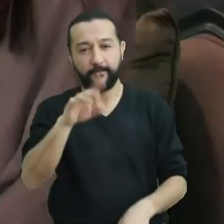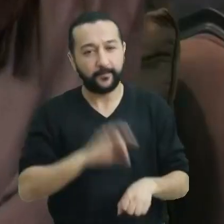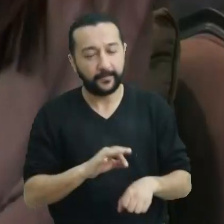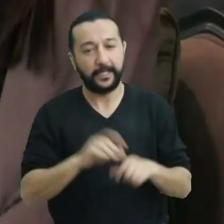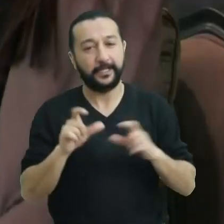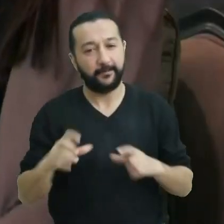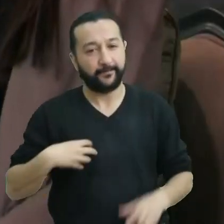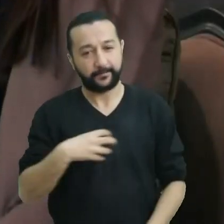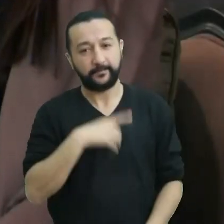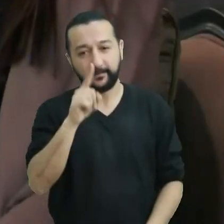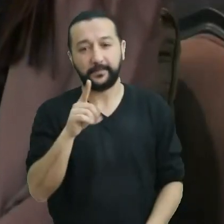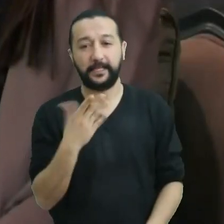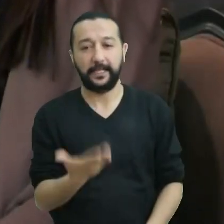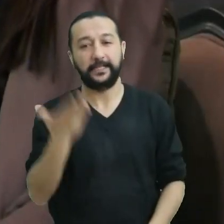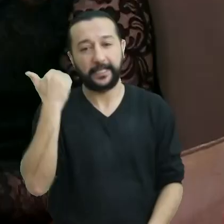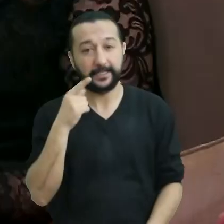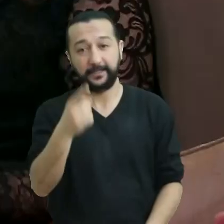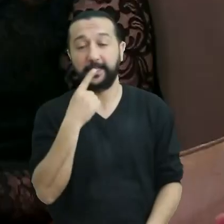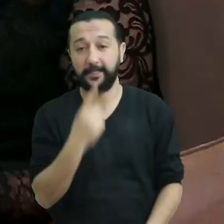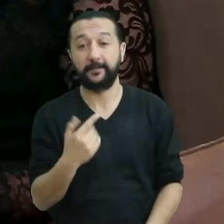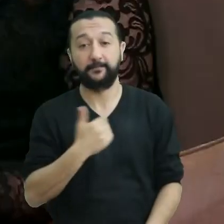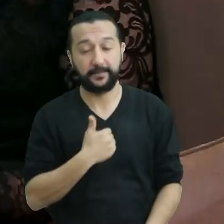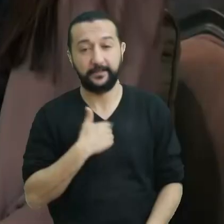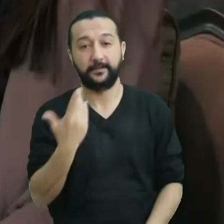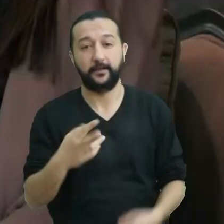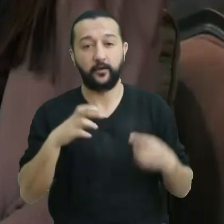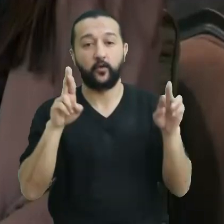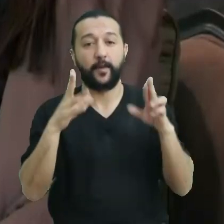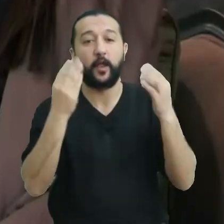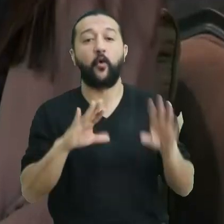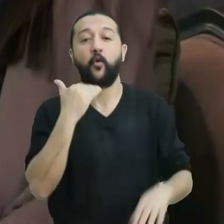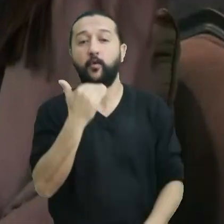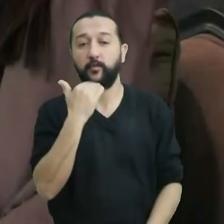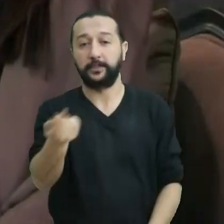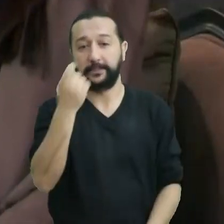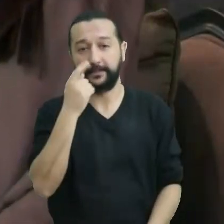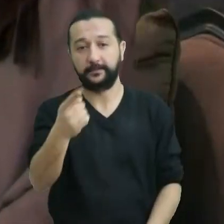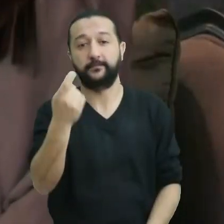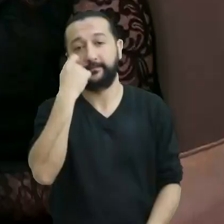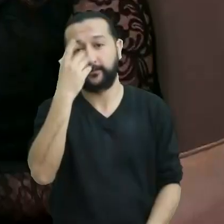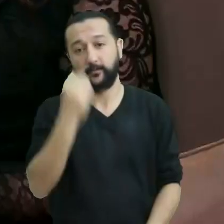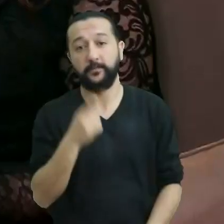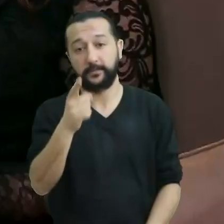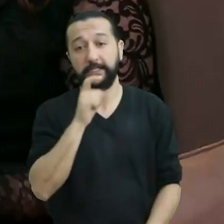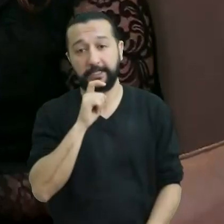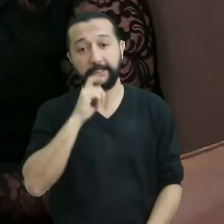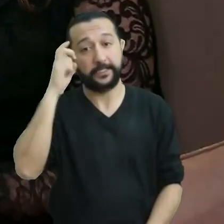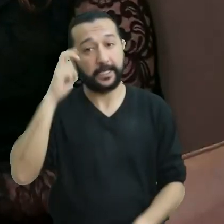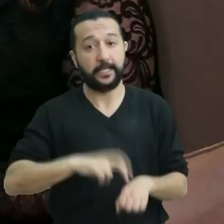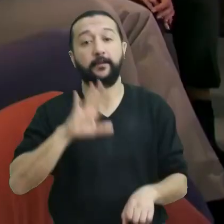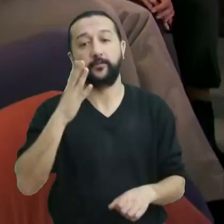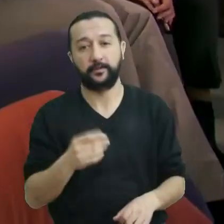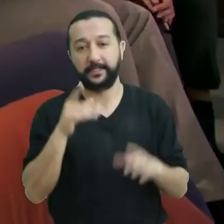dakika Serpil anneciğim yani daha geçenlerde bizi romantik olmuyoruz diye hırpalamıştınız. Ya. Yanlış hatırlamıyorsam